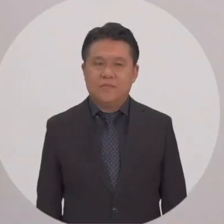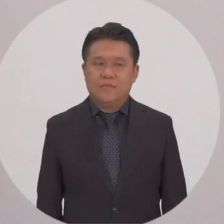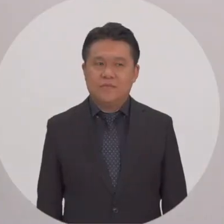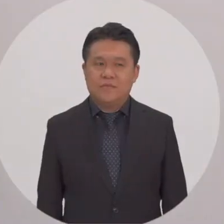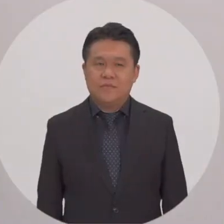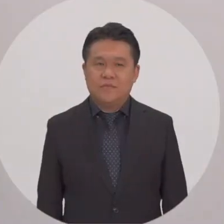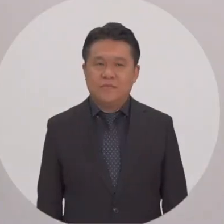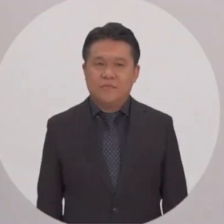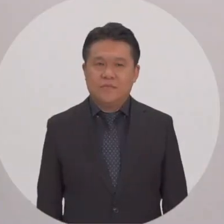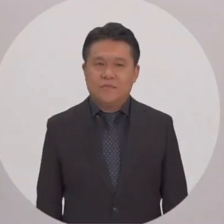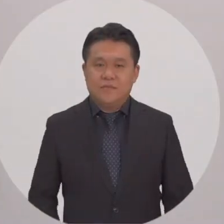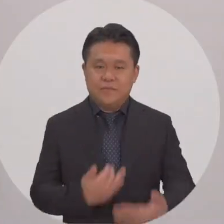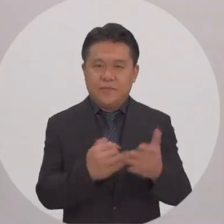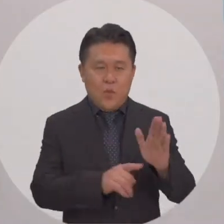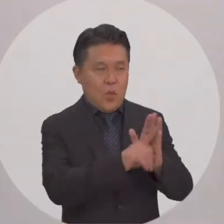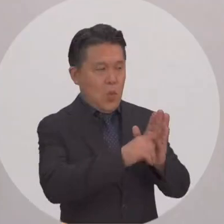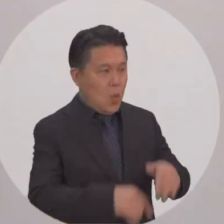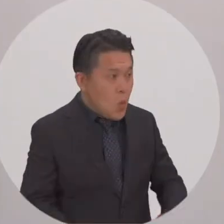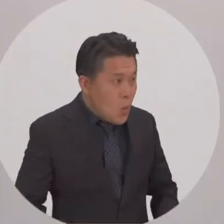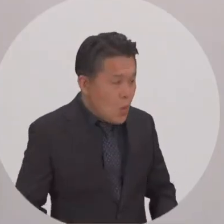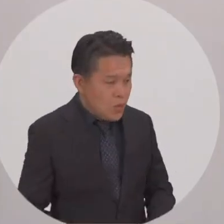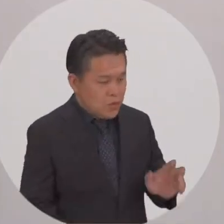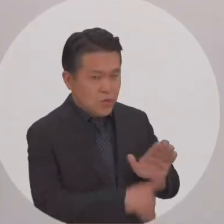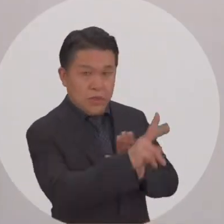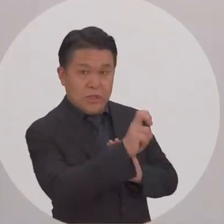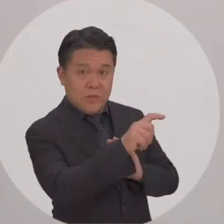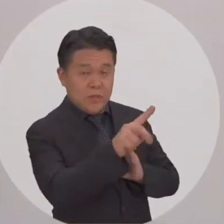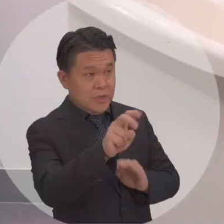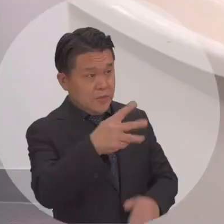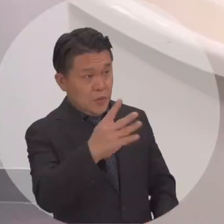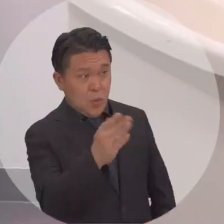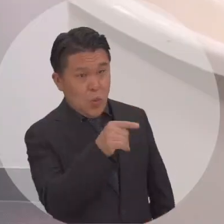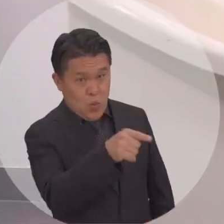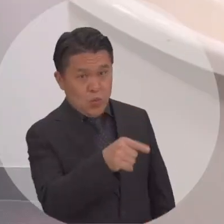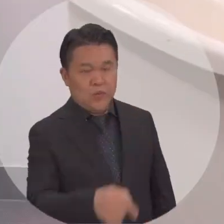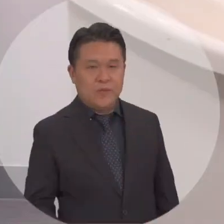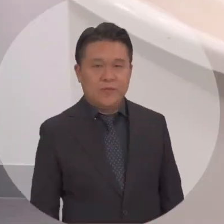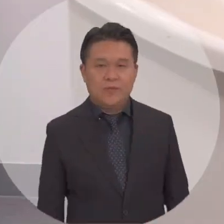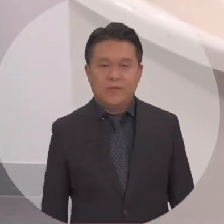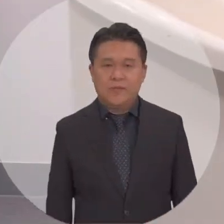실내 온도는 22에서 24도로 유지합니다.